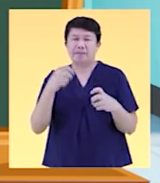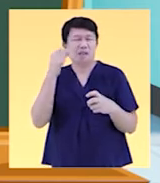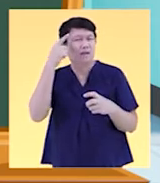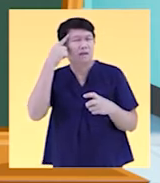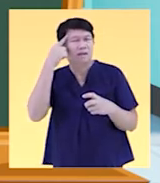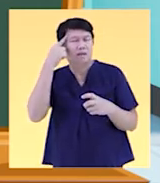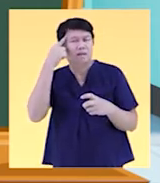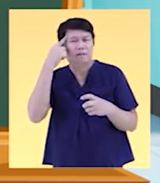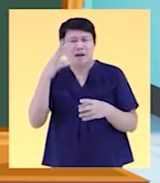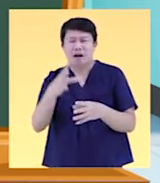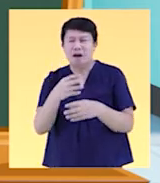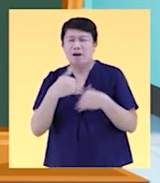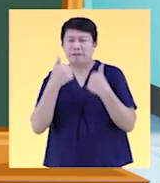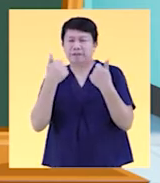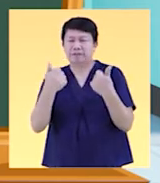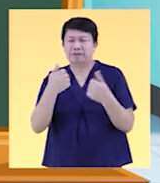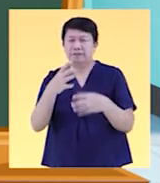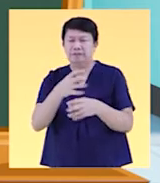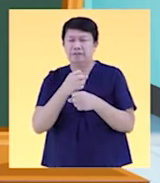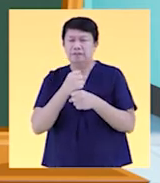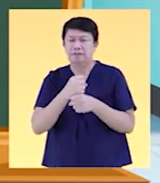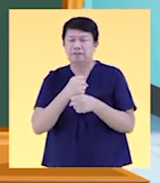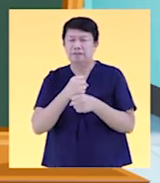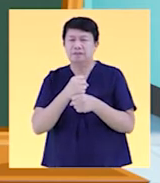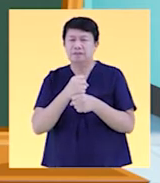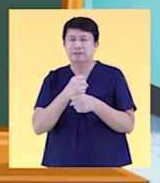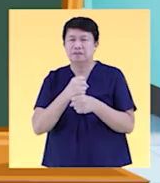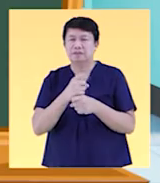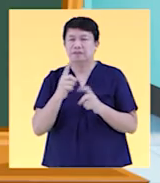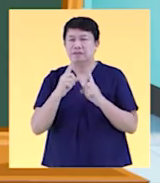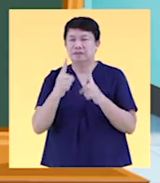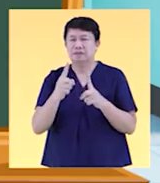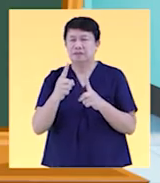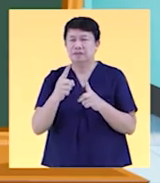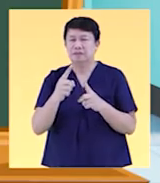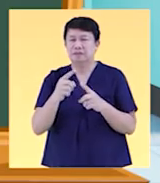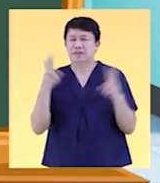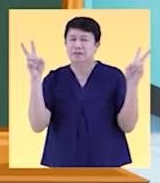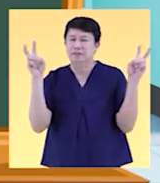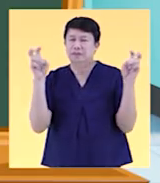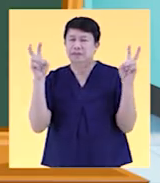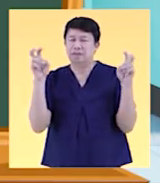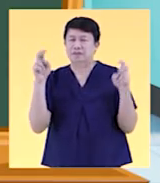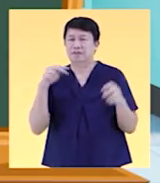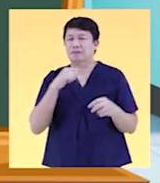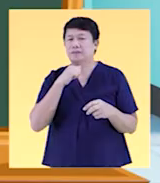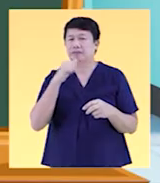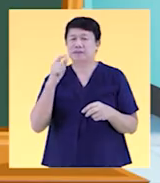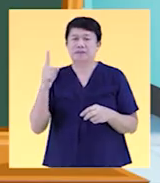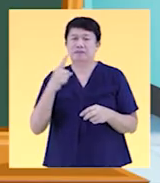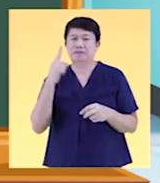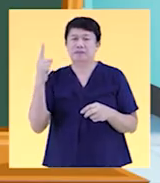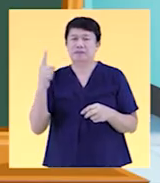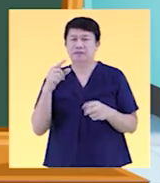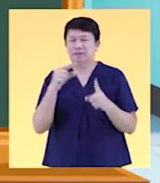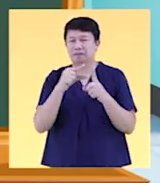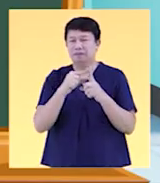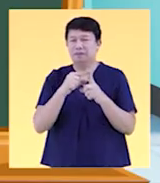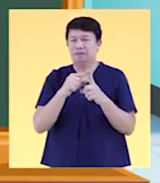pag-iisip kung paano mo makukuha ang sagot. Ang tawag dito ay non-routine word problem.